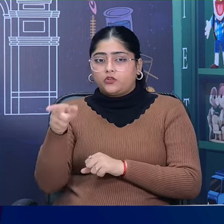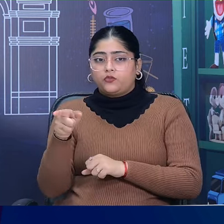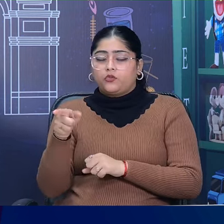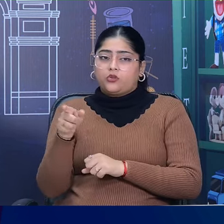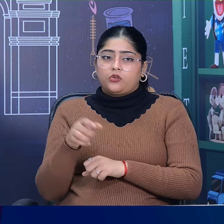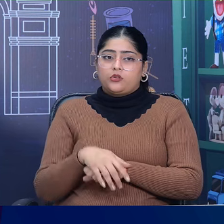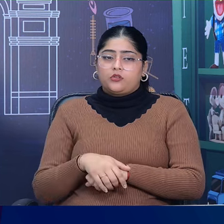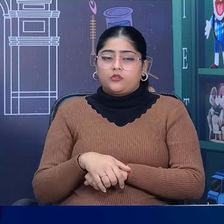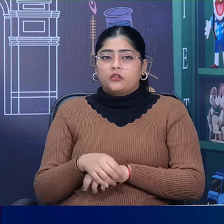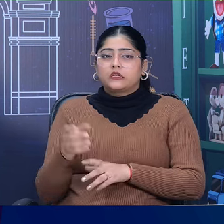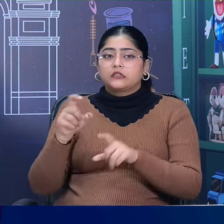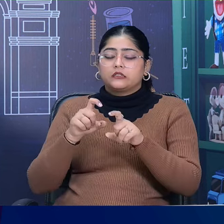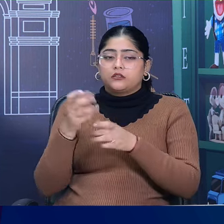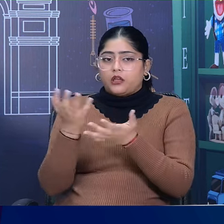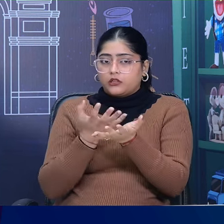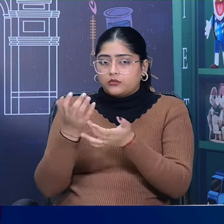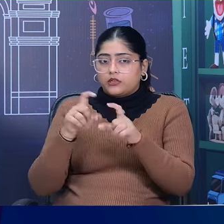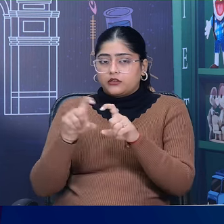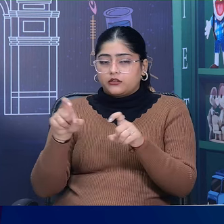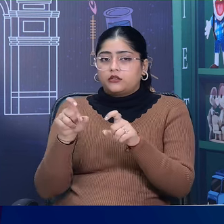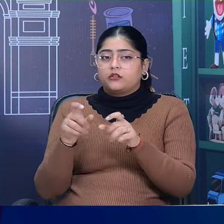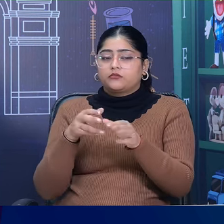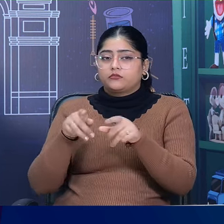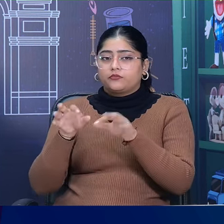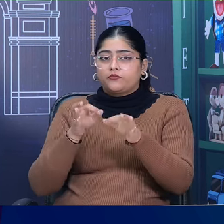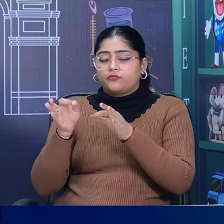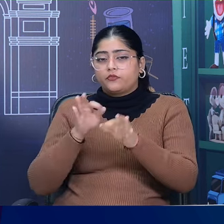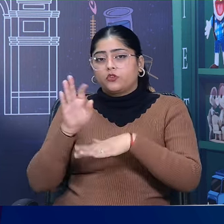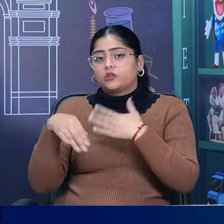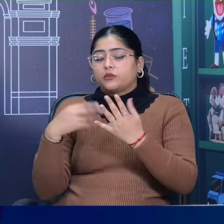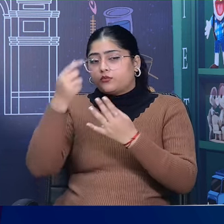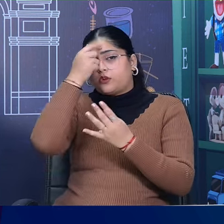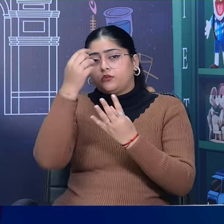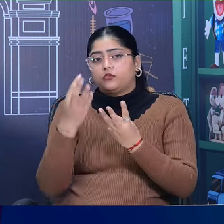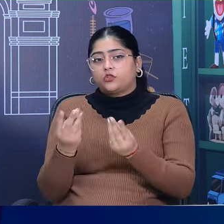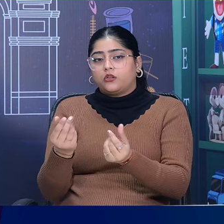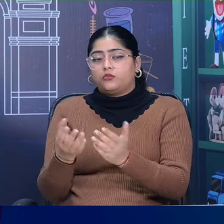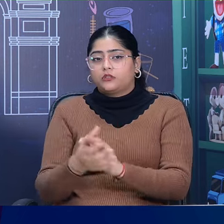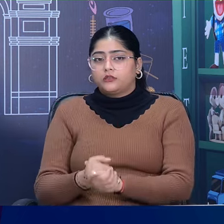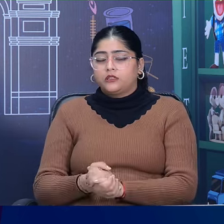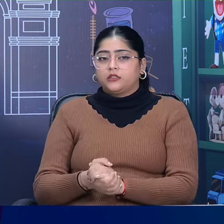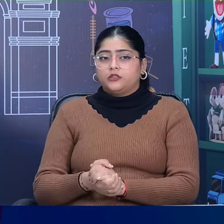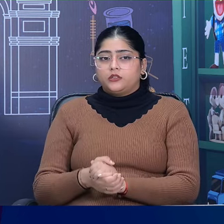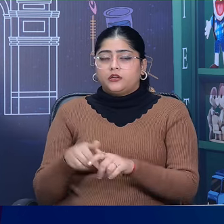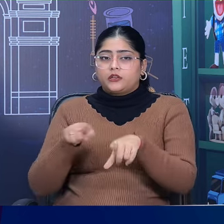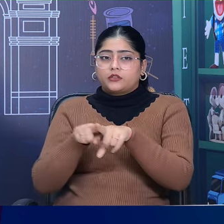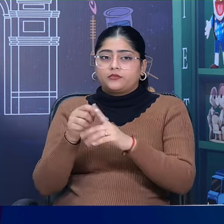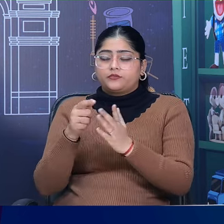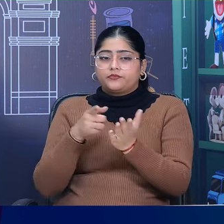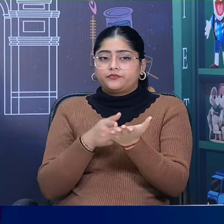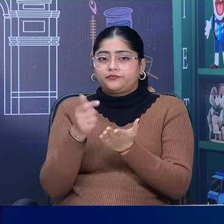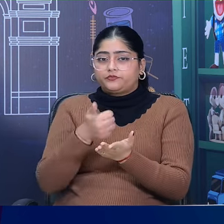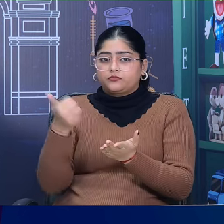सकता है यह काम हो जाएगा सरपंच का और पंचों का जी जो पंच और सरपंच उसको समझाएं कि भाई आप इस तरीके से अपना